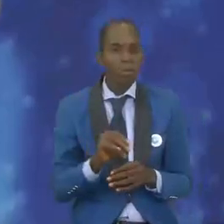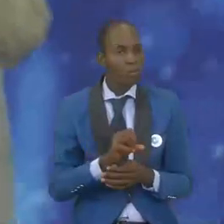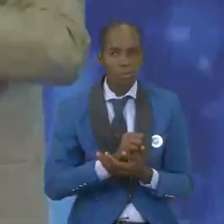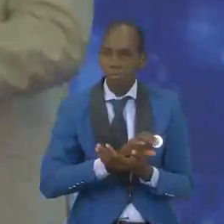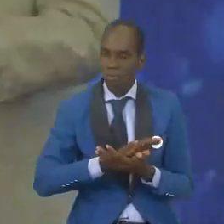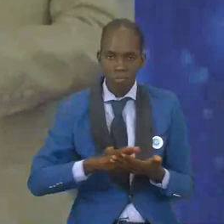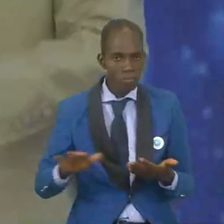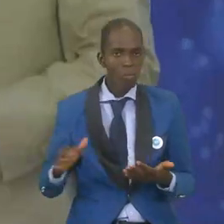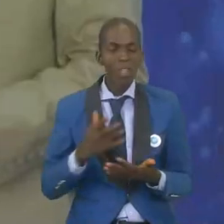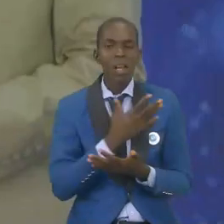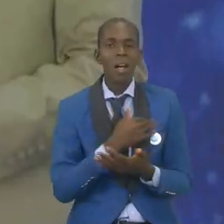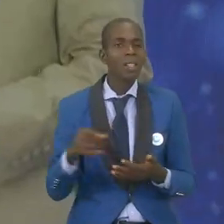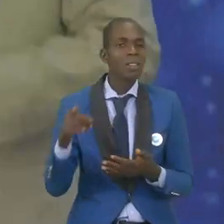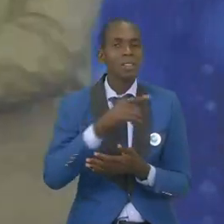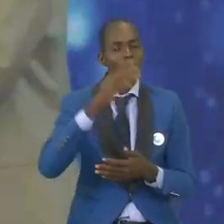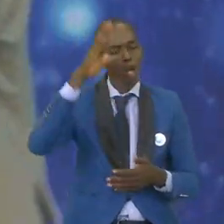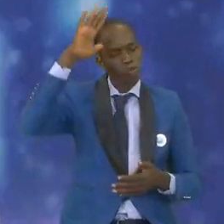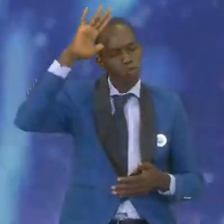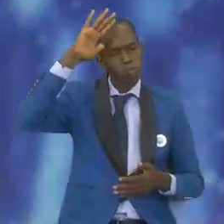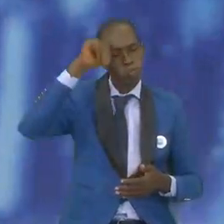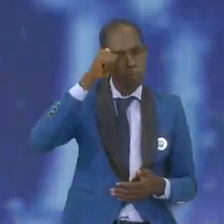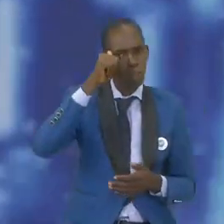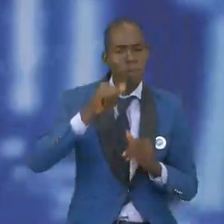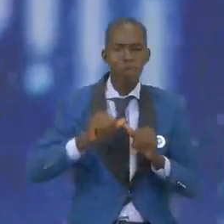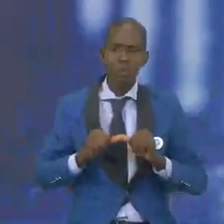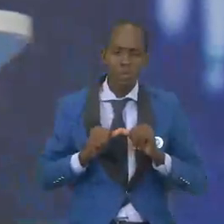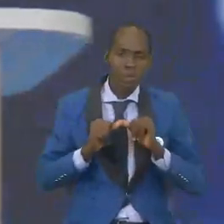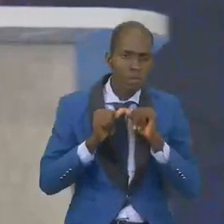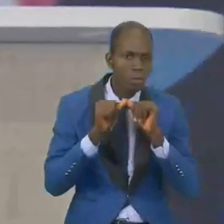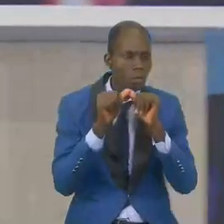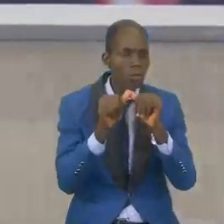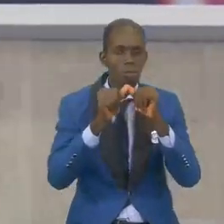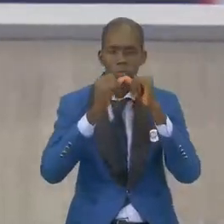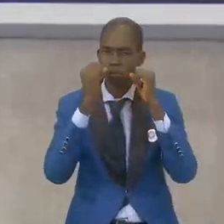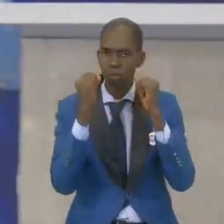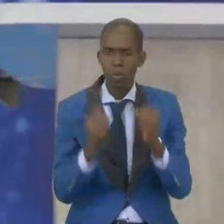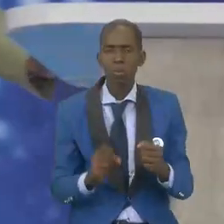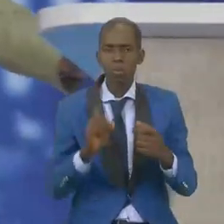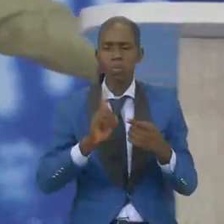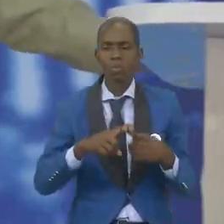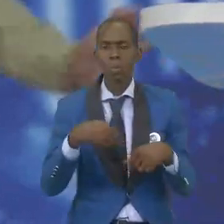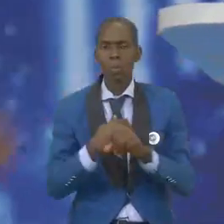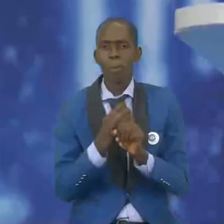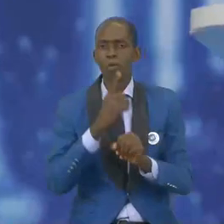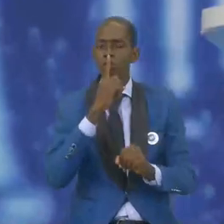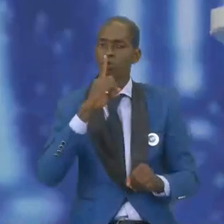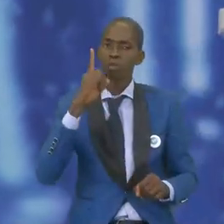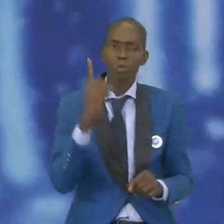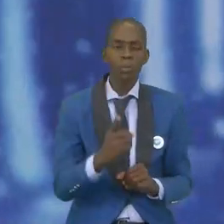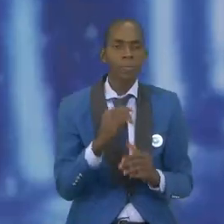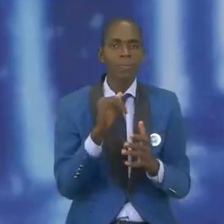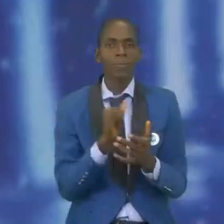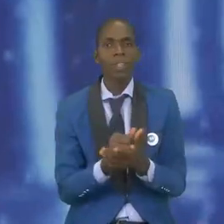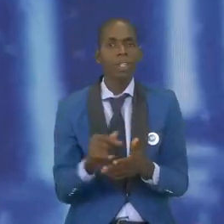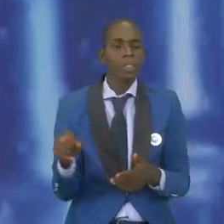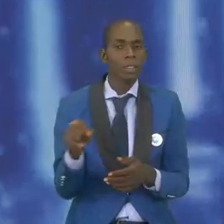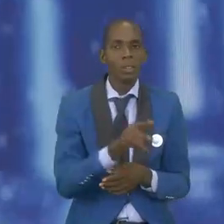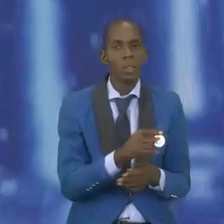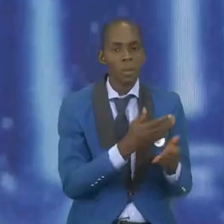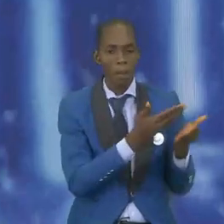de justice, pas de sanctification, et de façon entêtée, ils sont